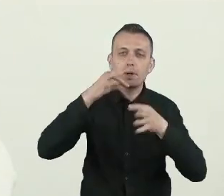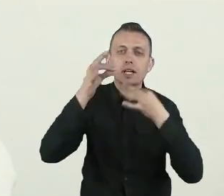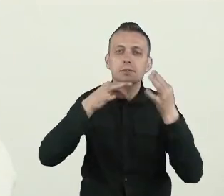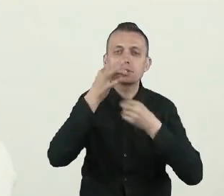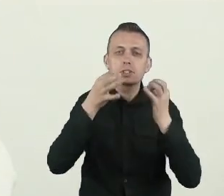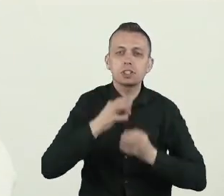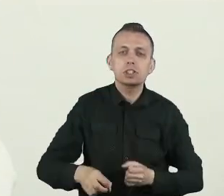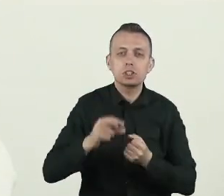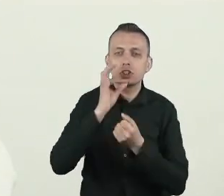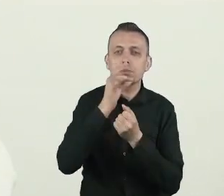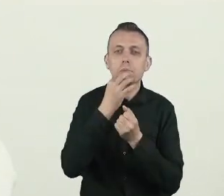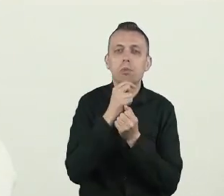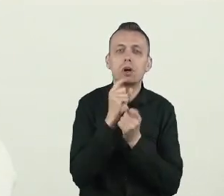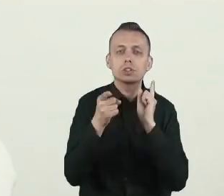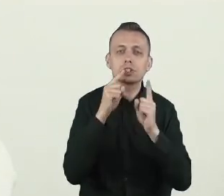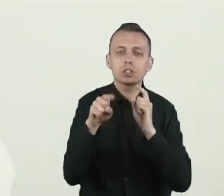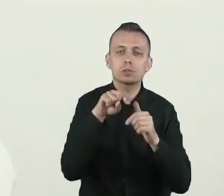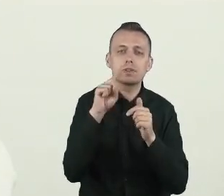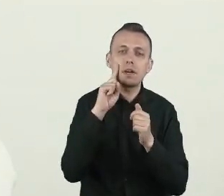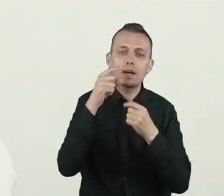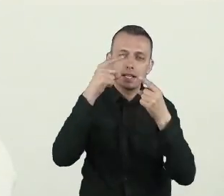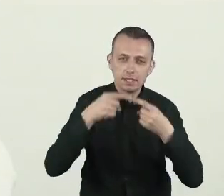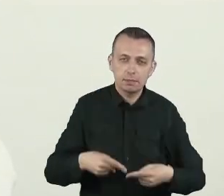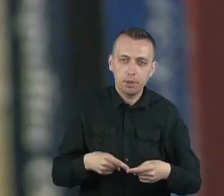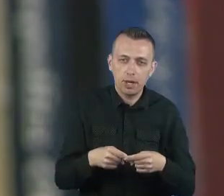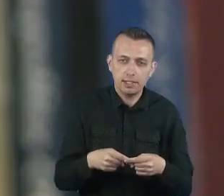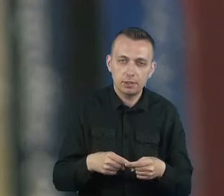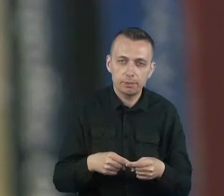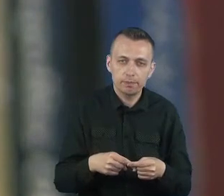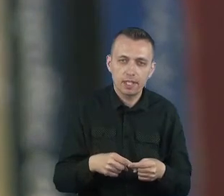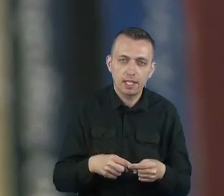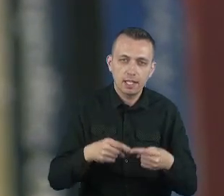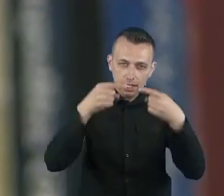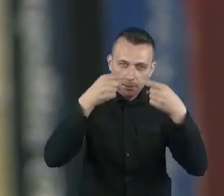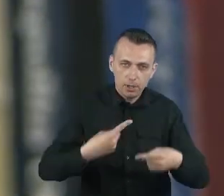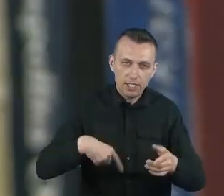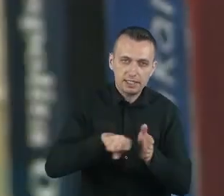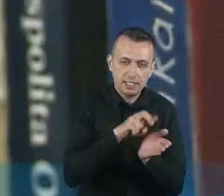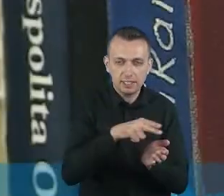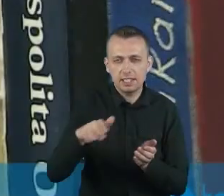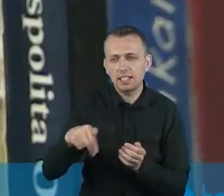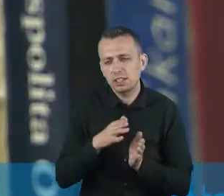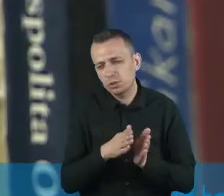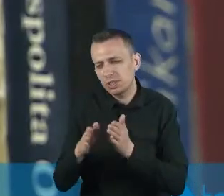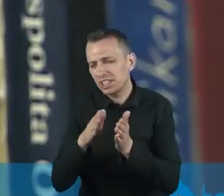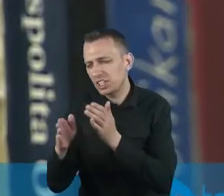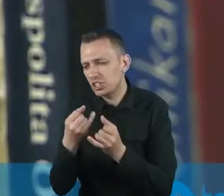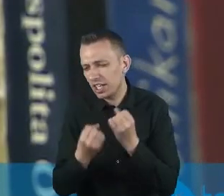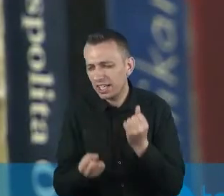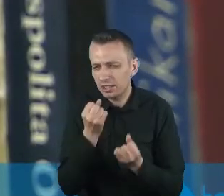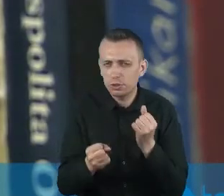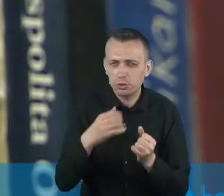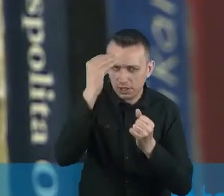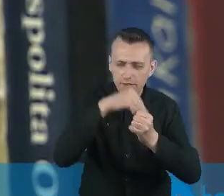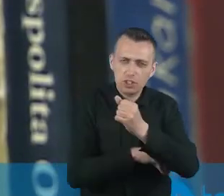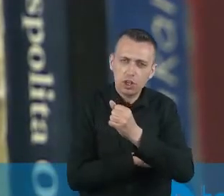młodzież rozmawiała z eseistą, poetą i tłumaczem Jakubem Kornhauserem. Poezja dla niektórych była to w szkole rzeka nie do przebycia,